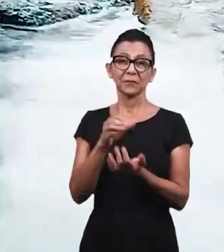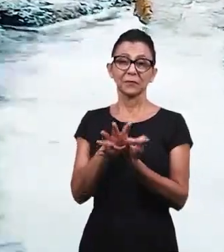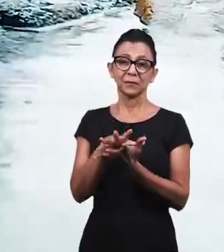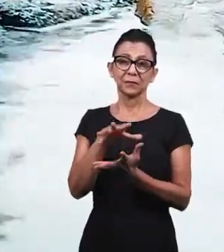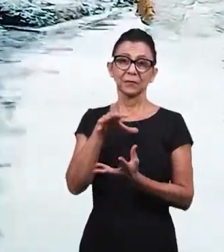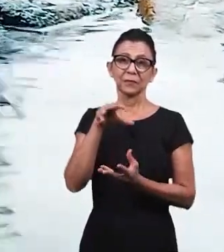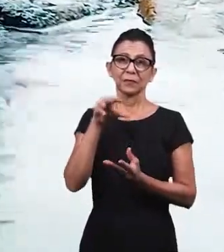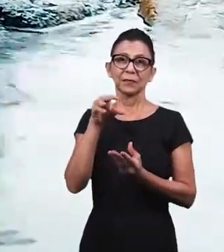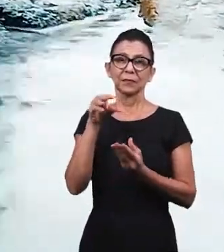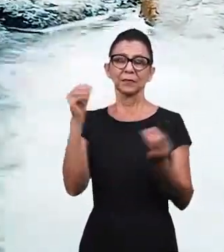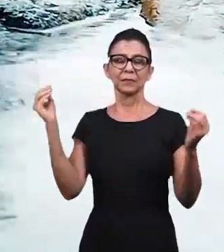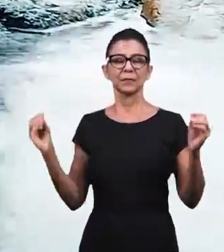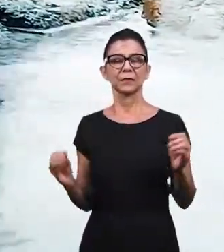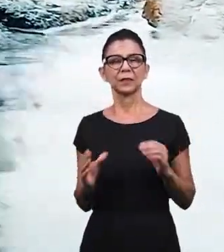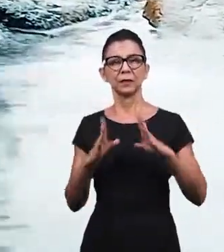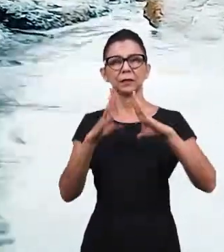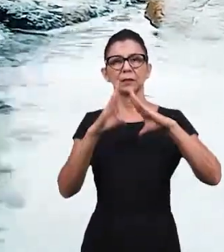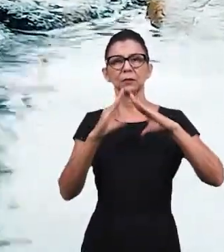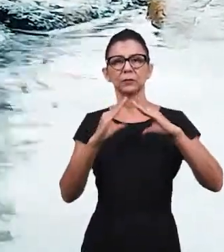жажду вашу.